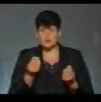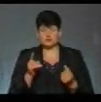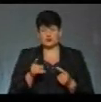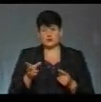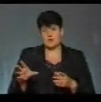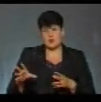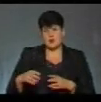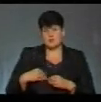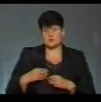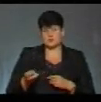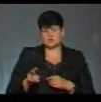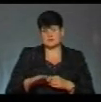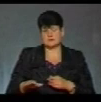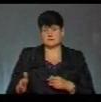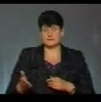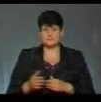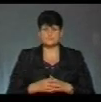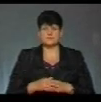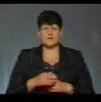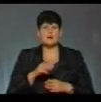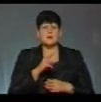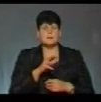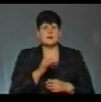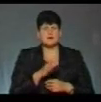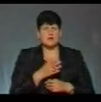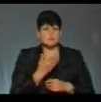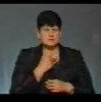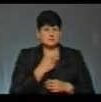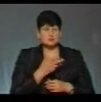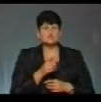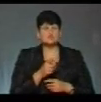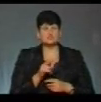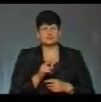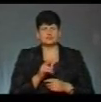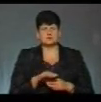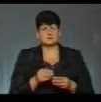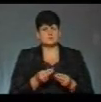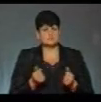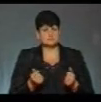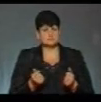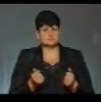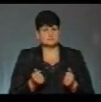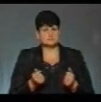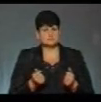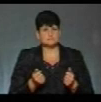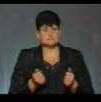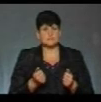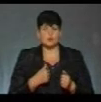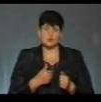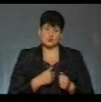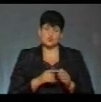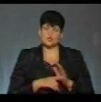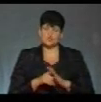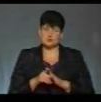їхні діти. Пані Мар'яно, на вашу думку, чому така тенденція до збільшення зникнення дітей? Ну, я хочу розпочати